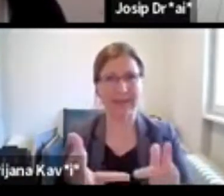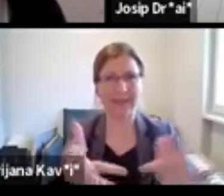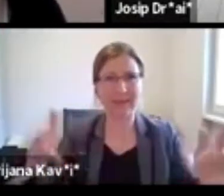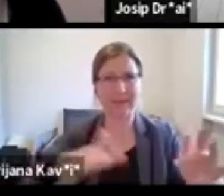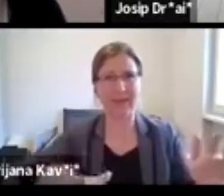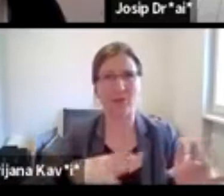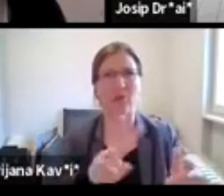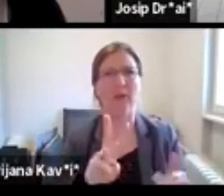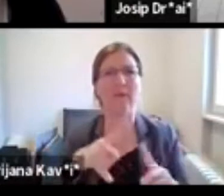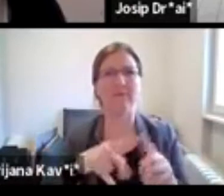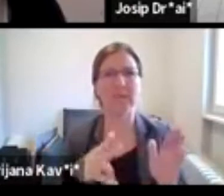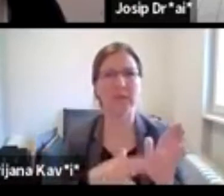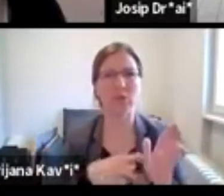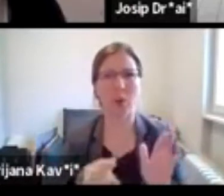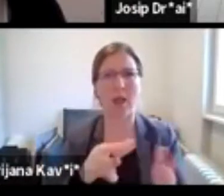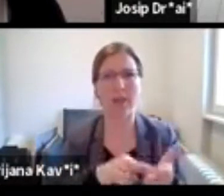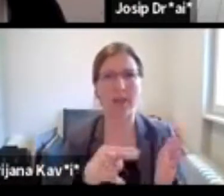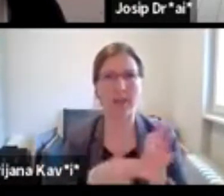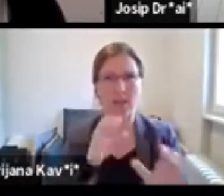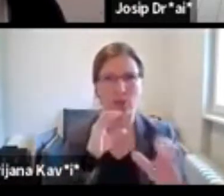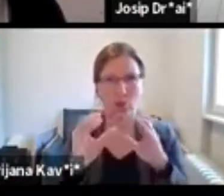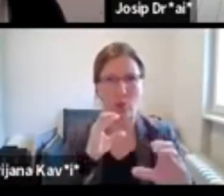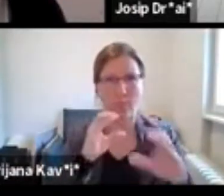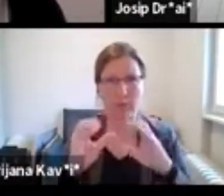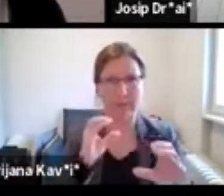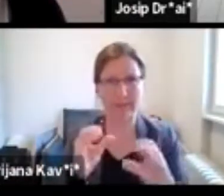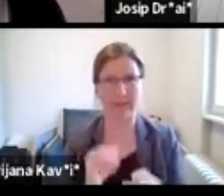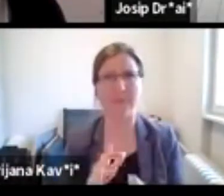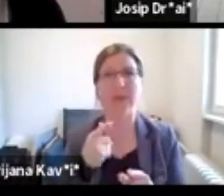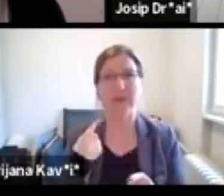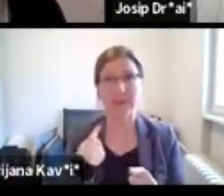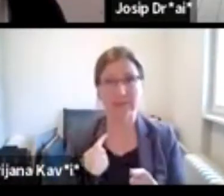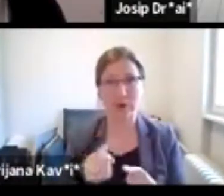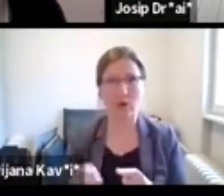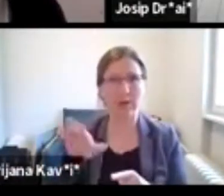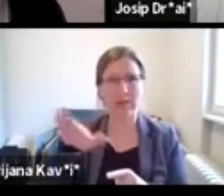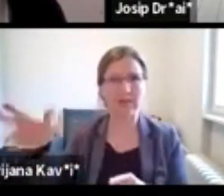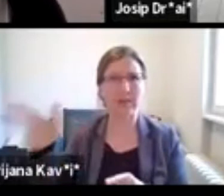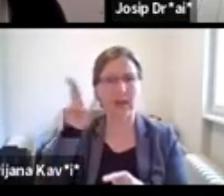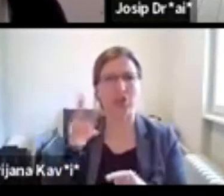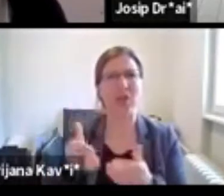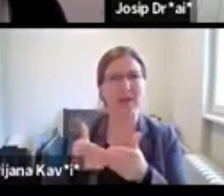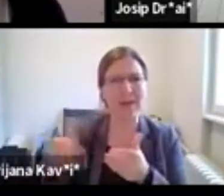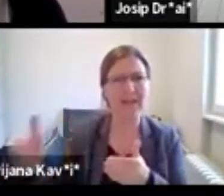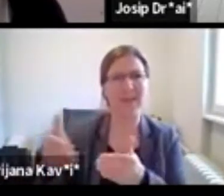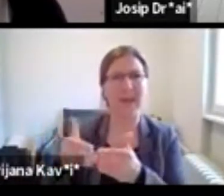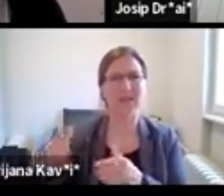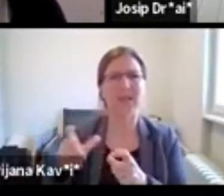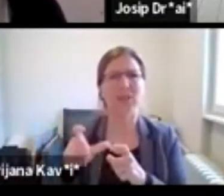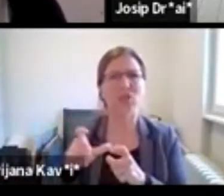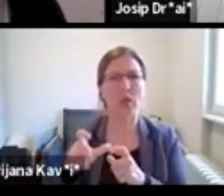virtualnim načinima komuniciranja, kako bi se zapravo ovaj imperativ socijalne distance, ajmo reći,